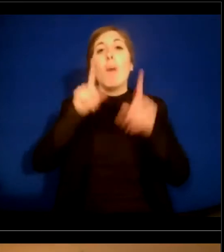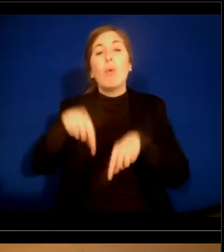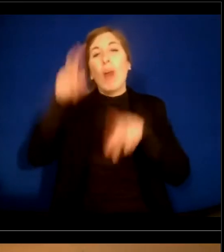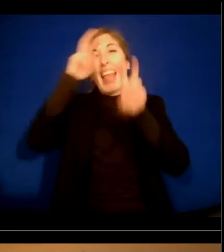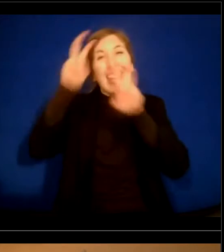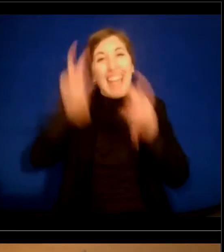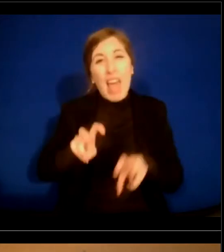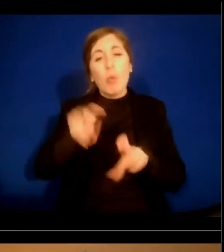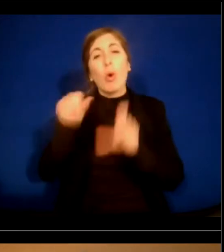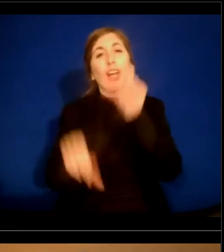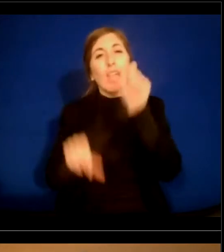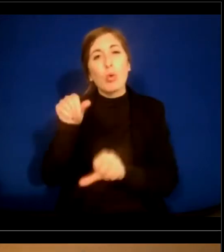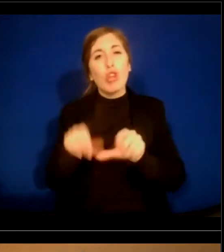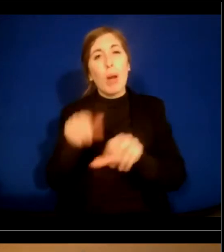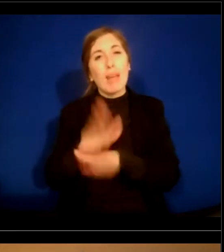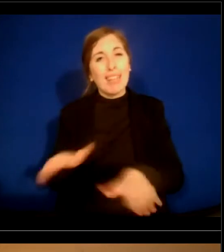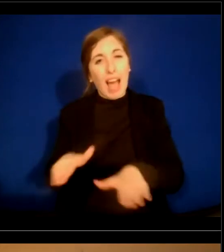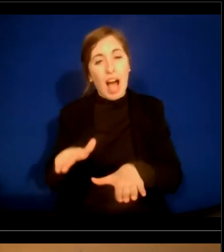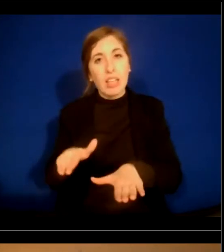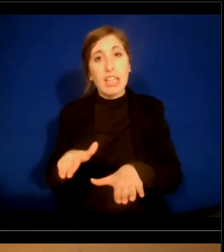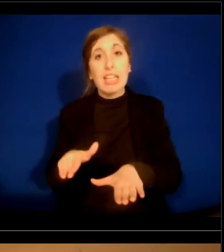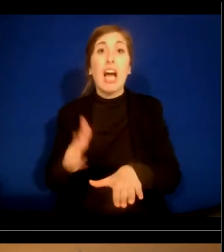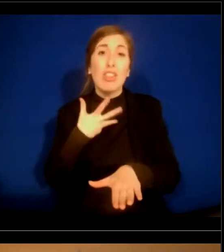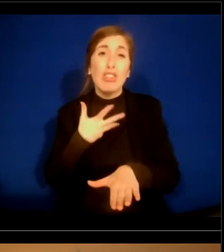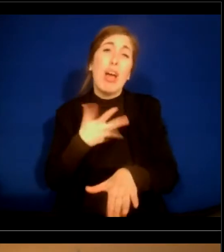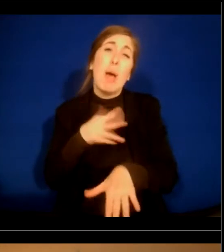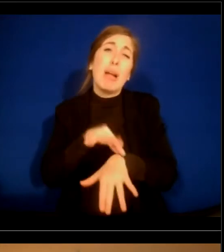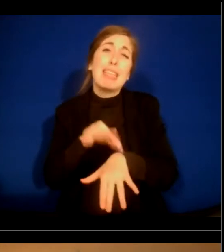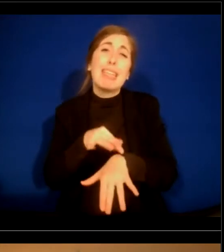lavoriamo. Che ha pazienti intubati, quindi